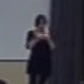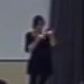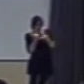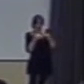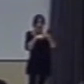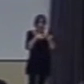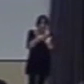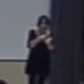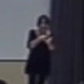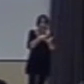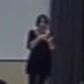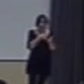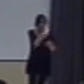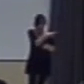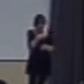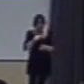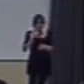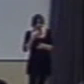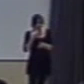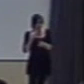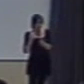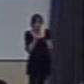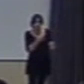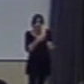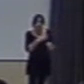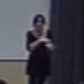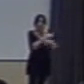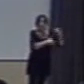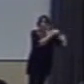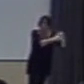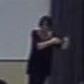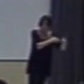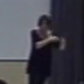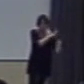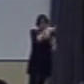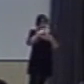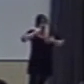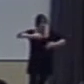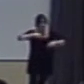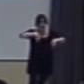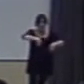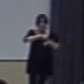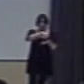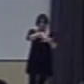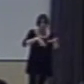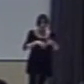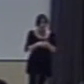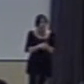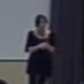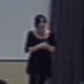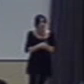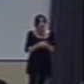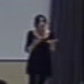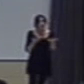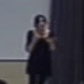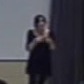la vulnerabilitat, de tots aquests elements que formen part també de la realitat de Barcelona. Perquè, mireu, més